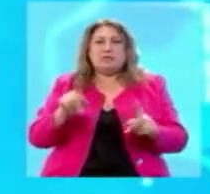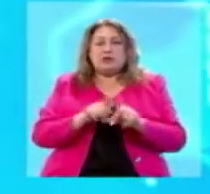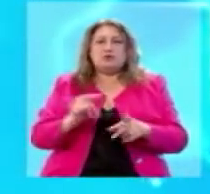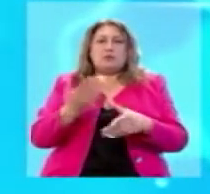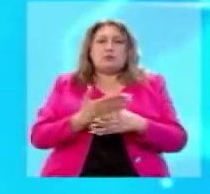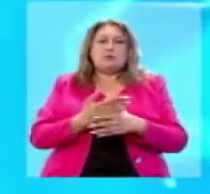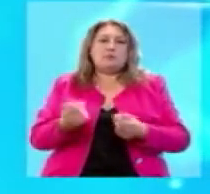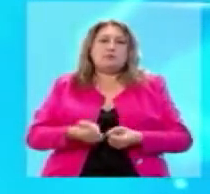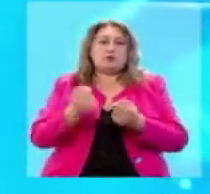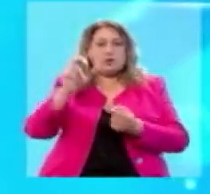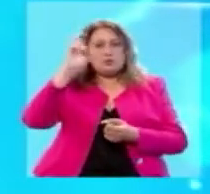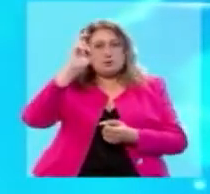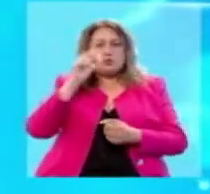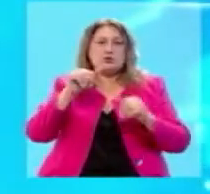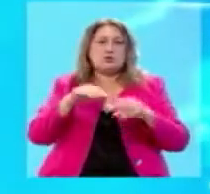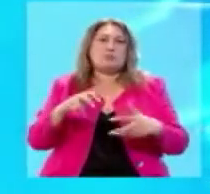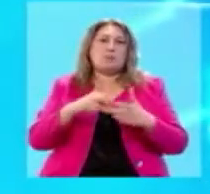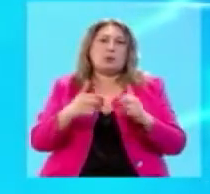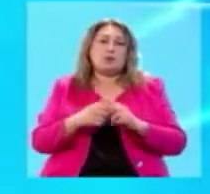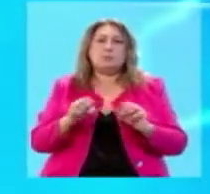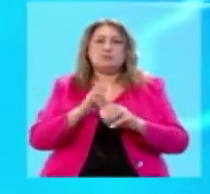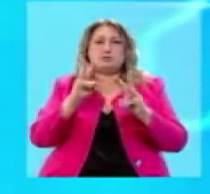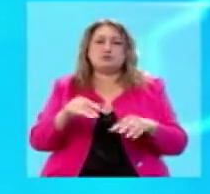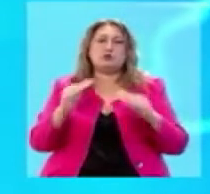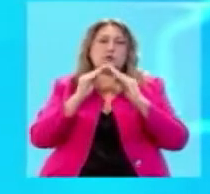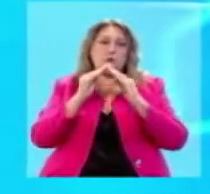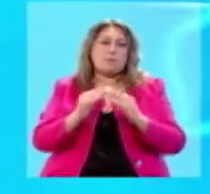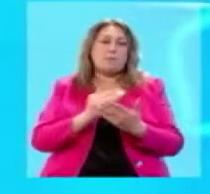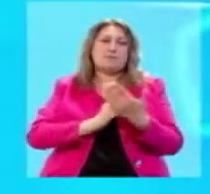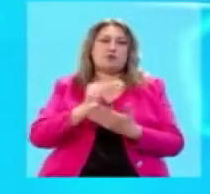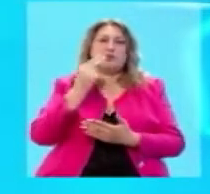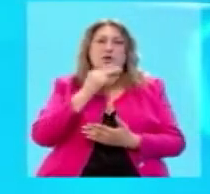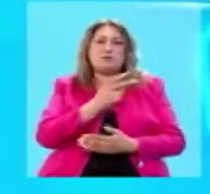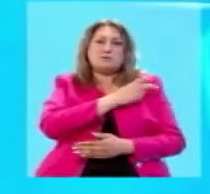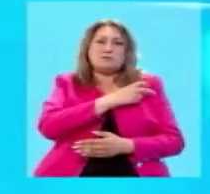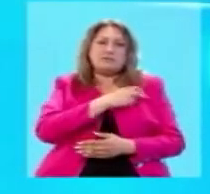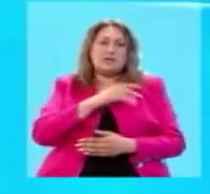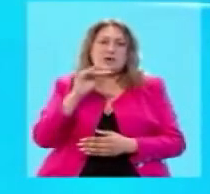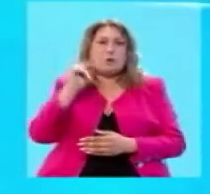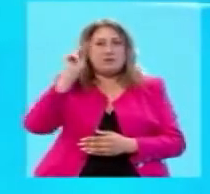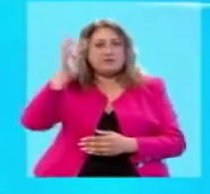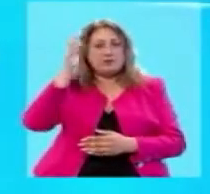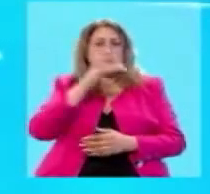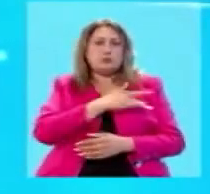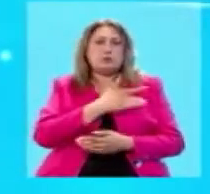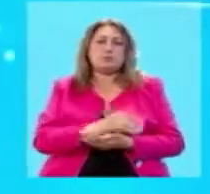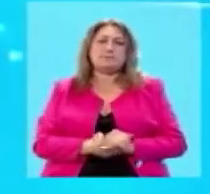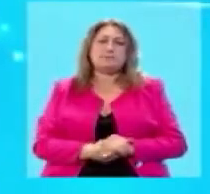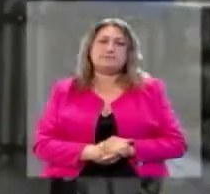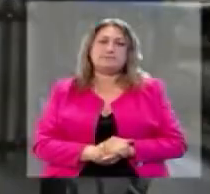с помощью поддержки государства решают проблему обеспеченности жильем, повышают качество медицинских и образовательных услуг.